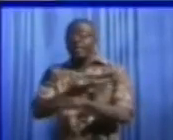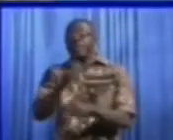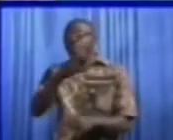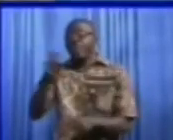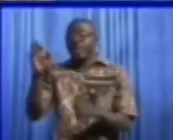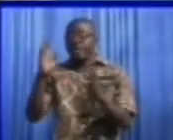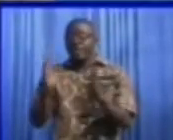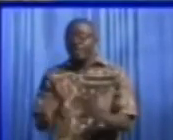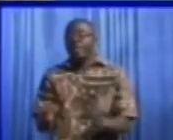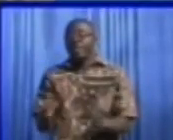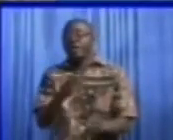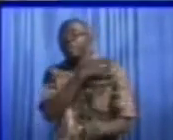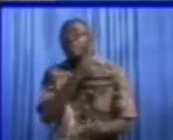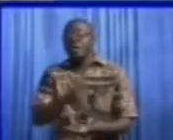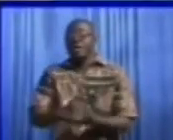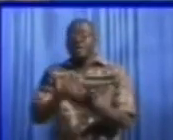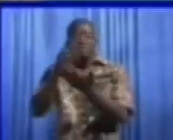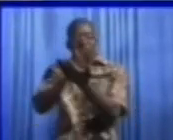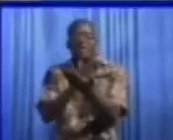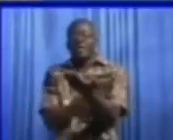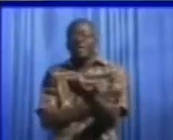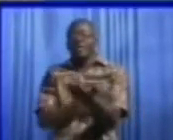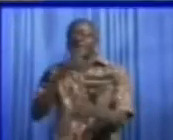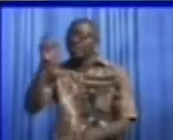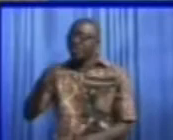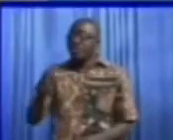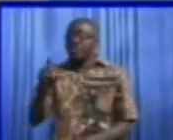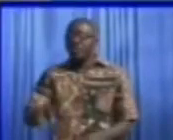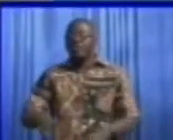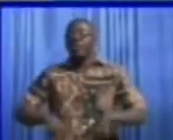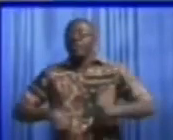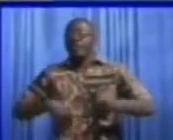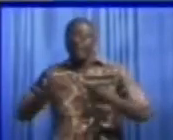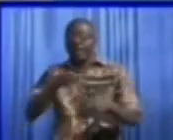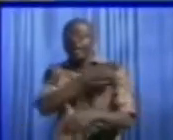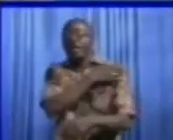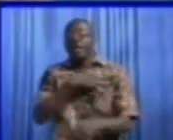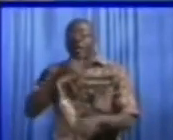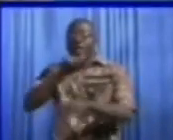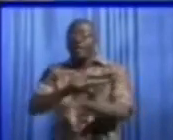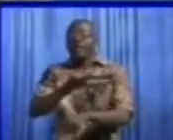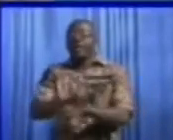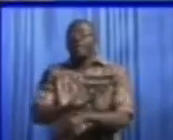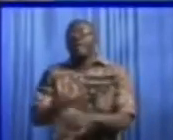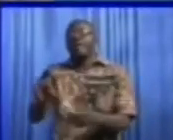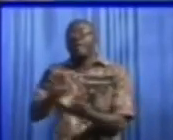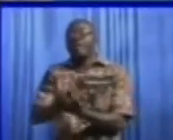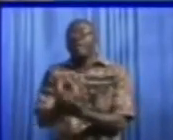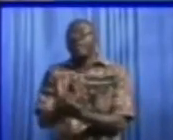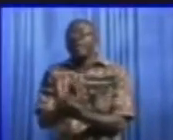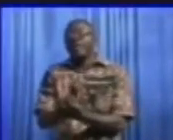et plaidé pour une amélioration de leurs conditions de vie et de travail. Bouma Ernest Nébier.